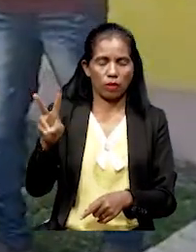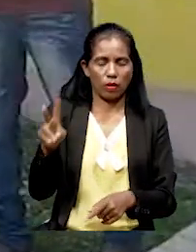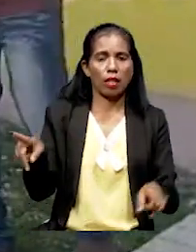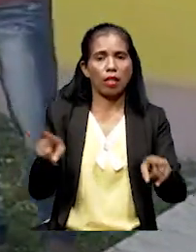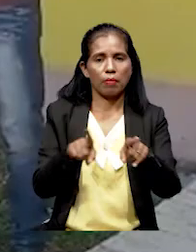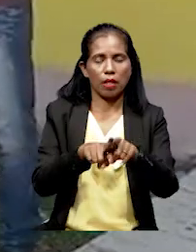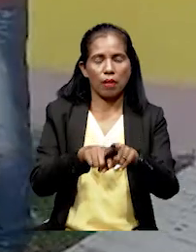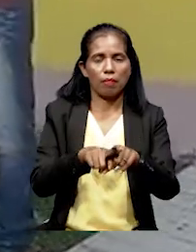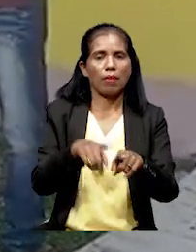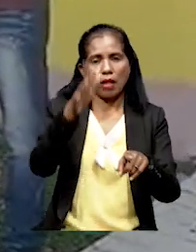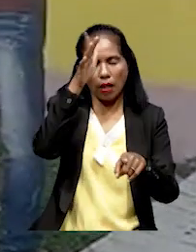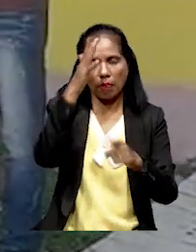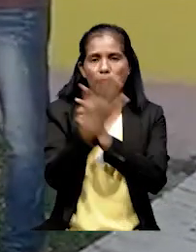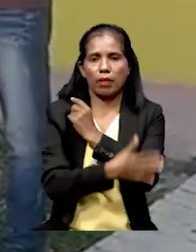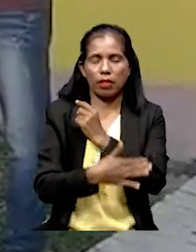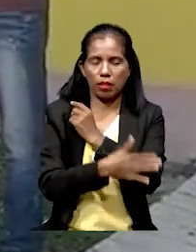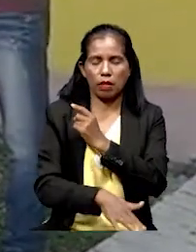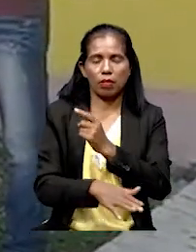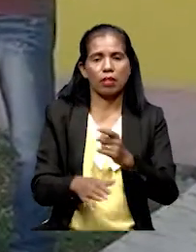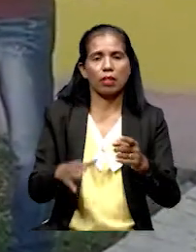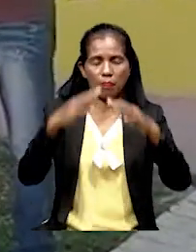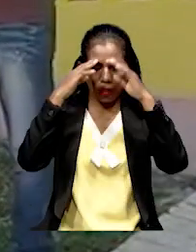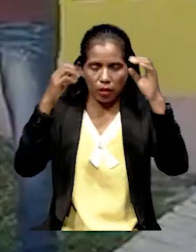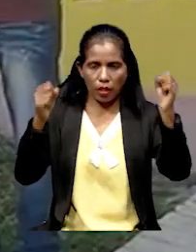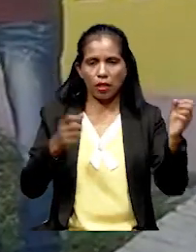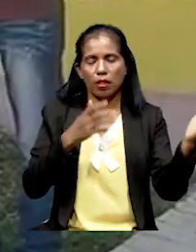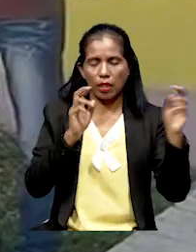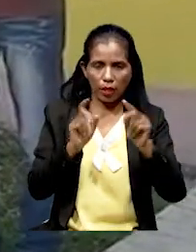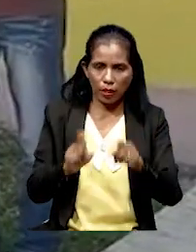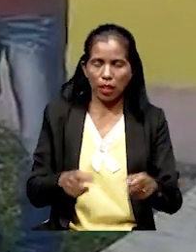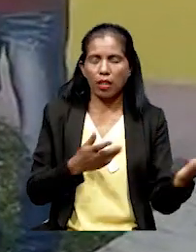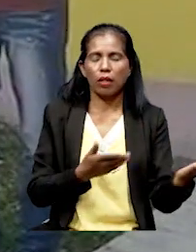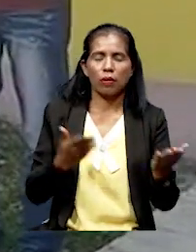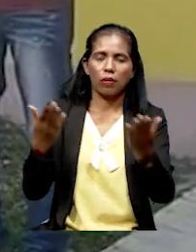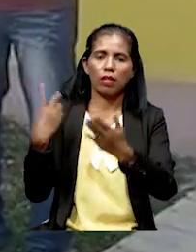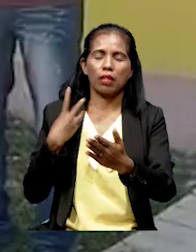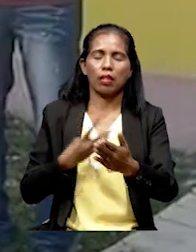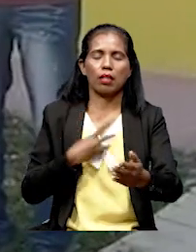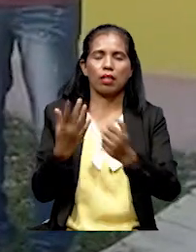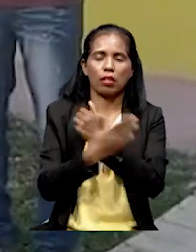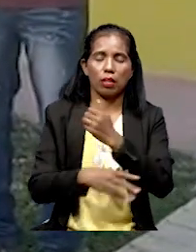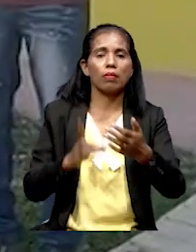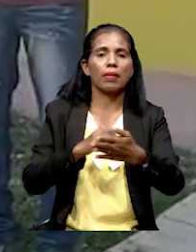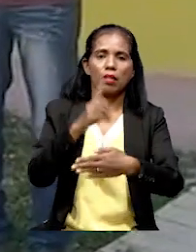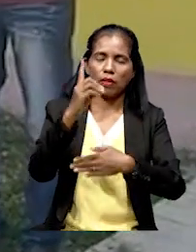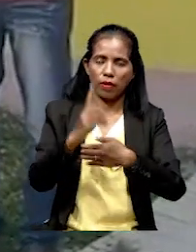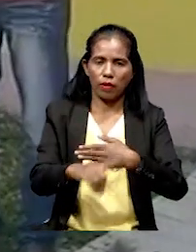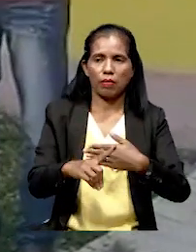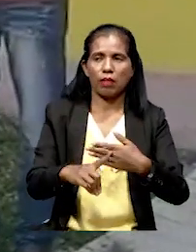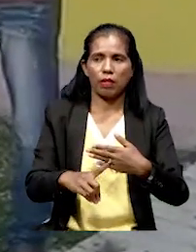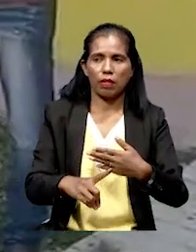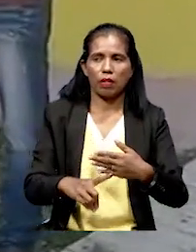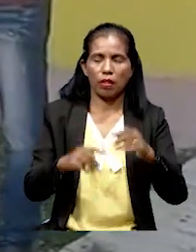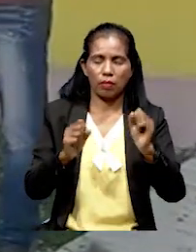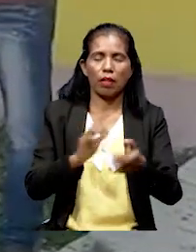panasau, tengke lori ini raime ba mate di ba desenvolvimento. Di apela